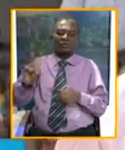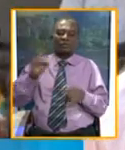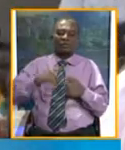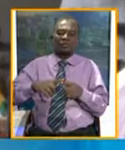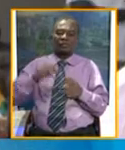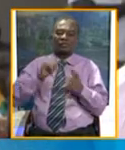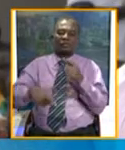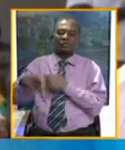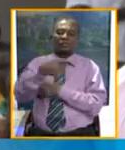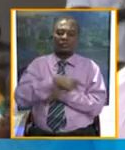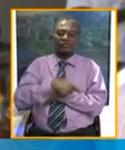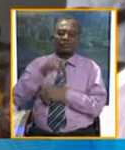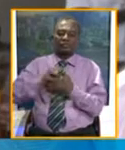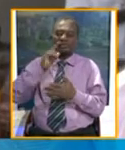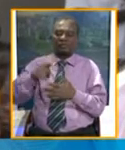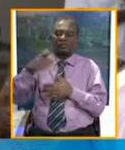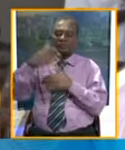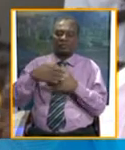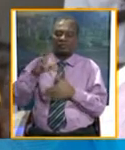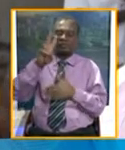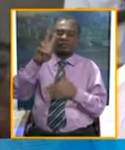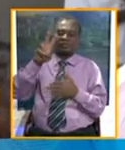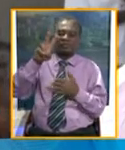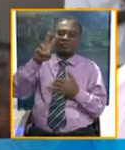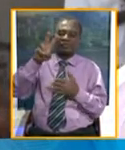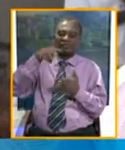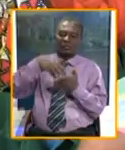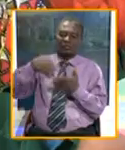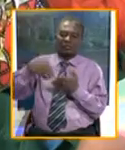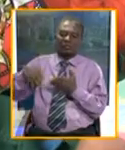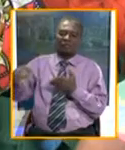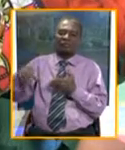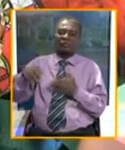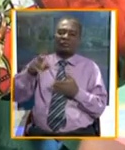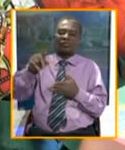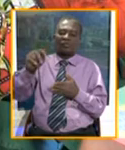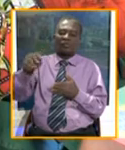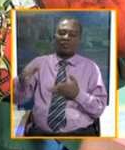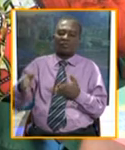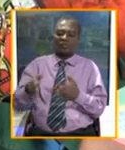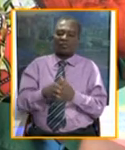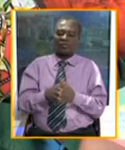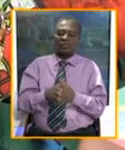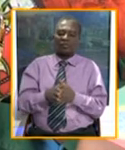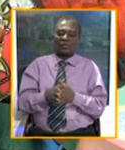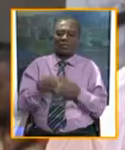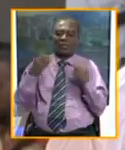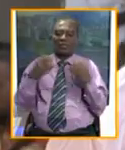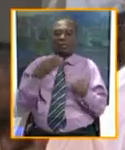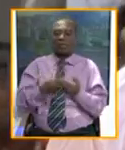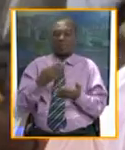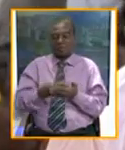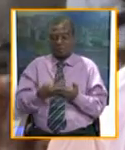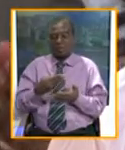à ce jour, ce sont près de 2 milliards 20 544 304